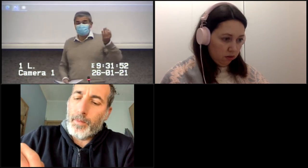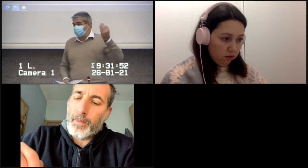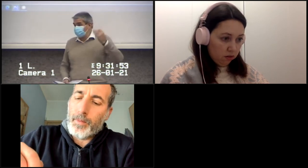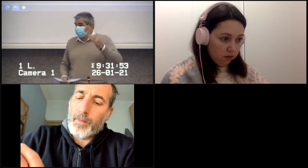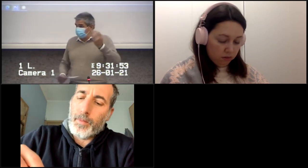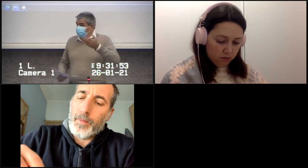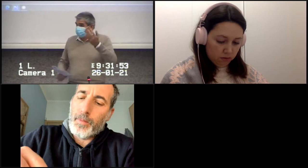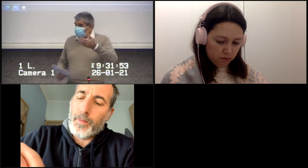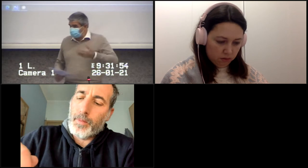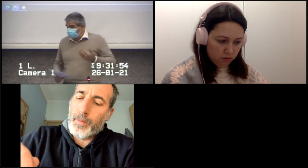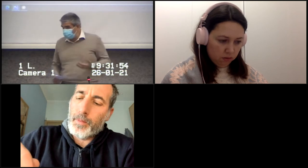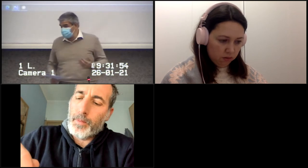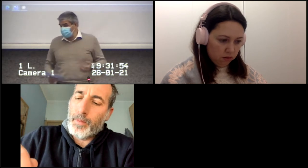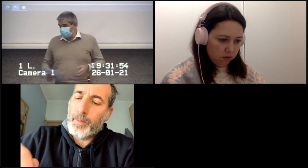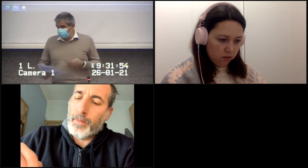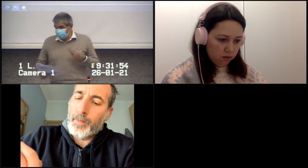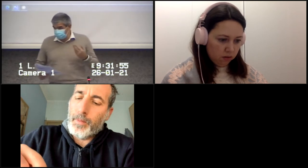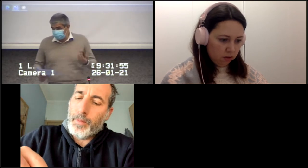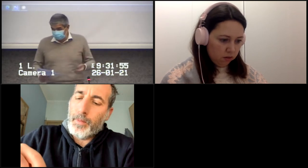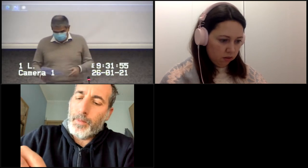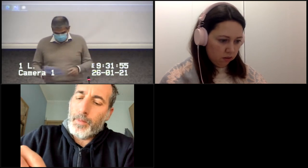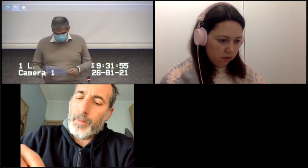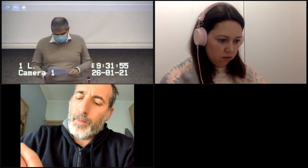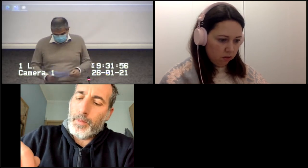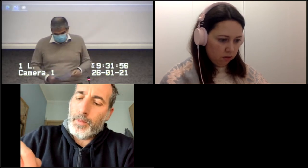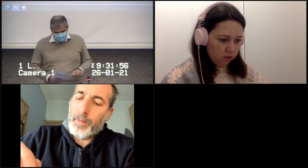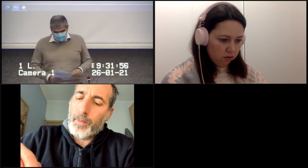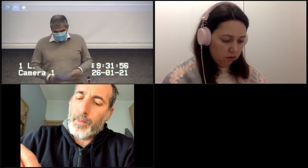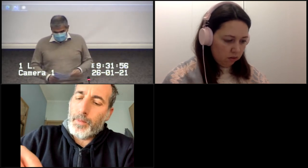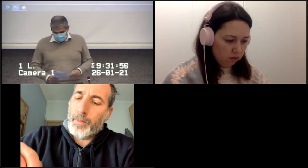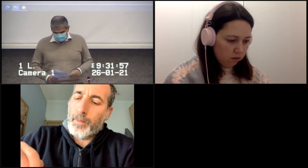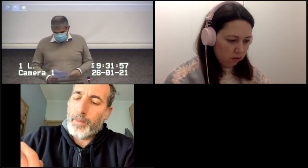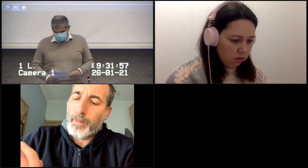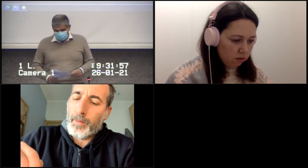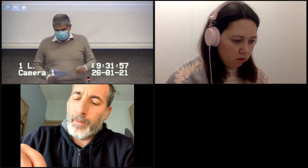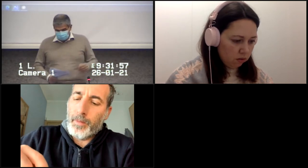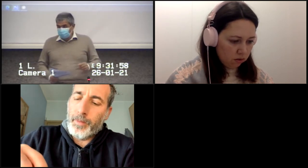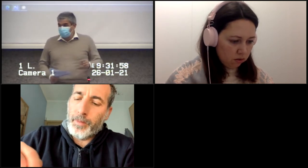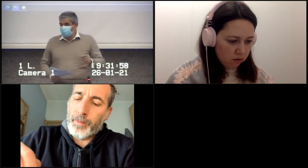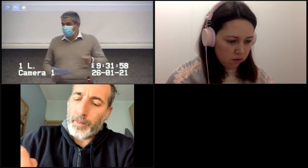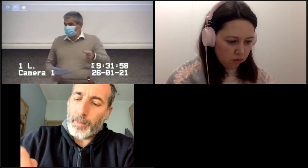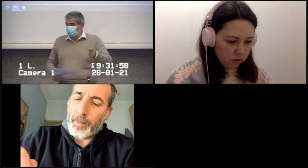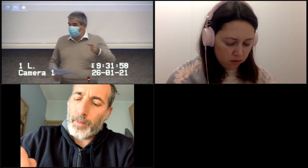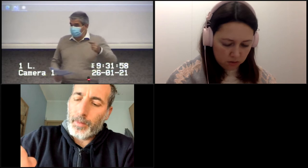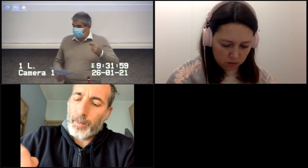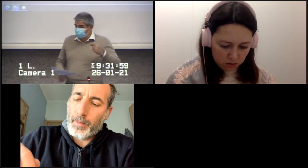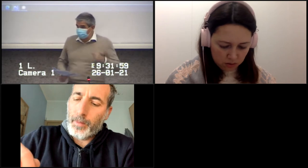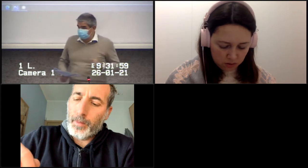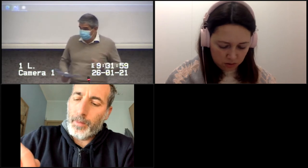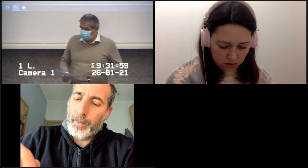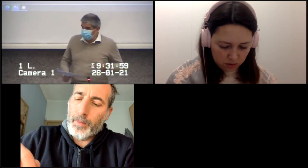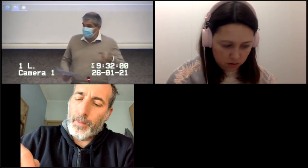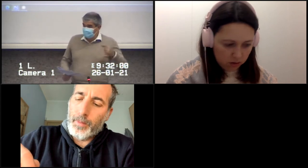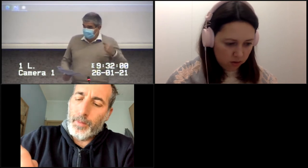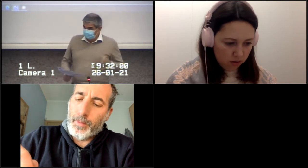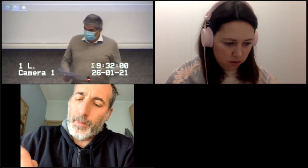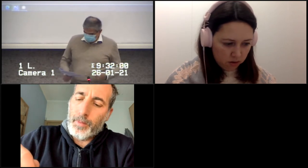tutti le varie sottovoci che sono state catalogate e previste dalla regione come ulteriore possibilità